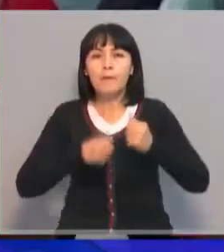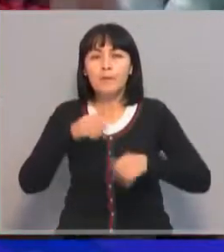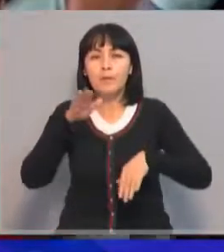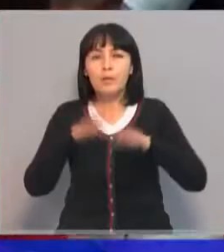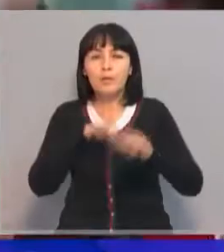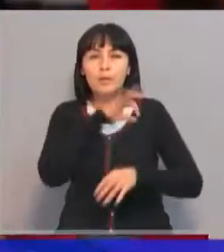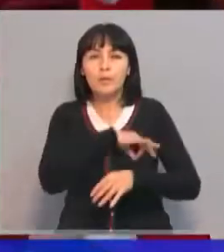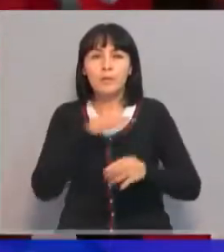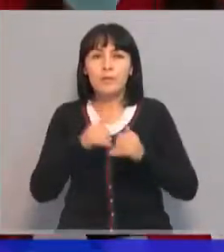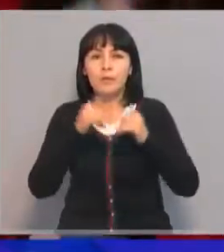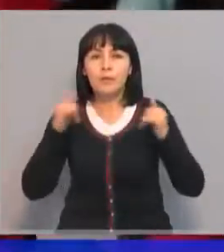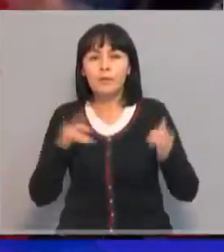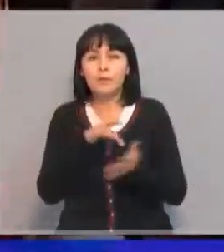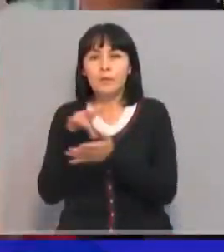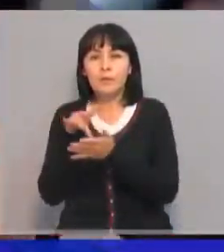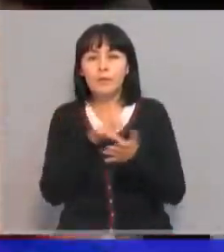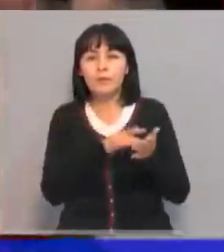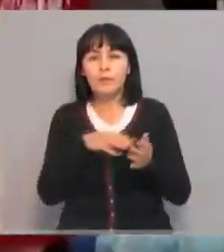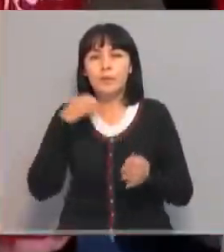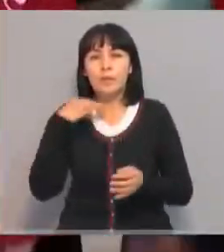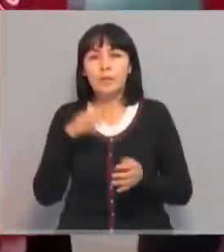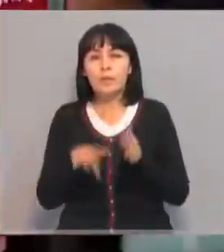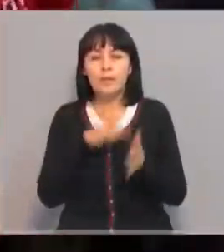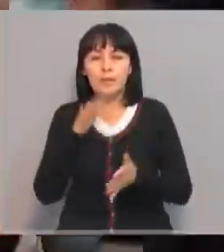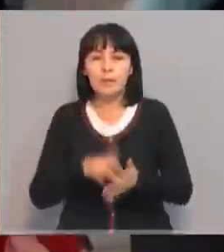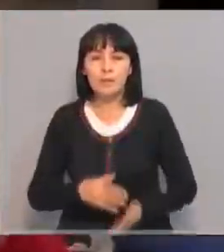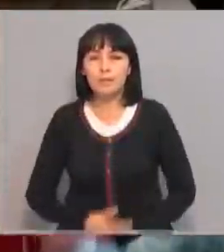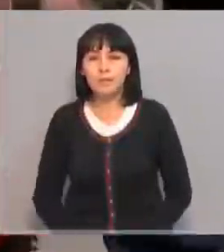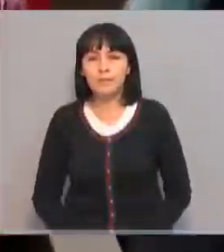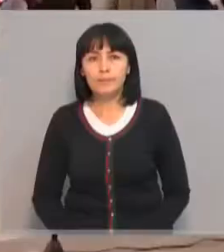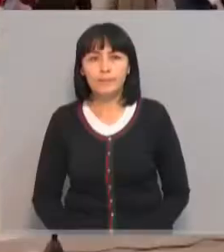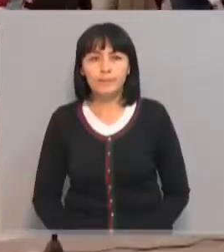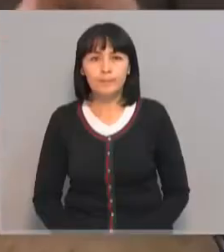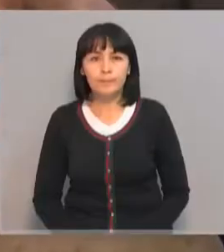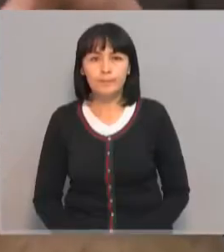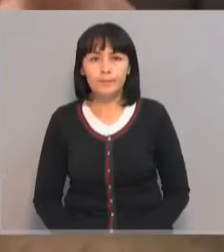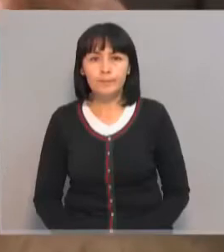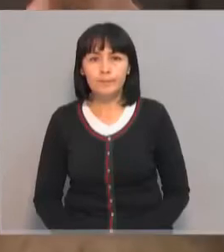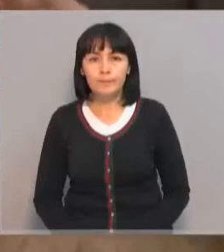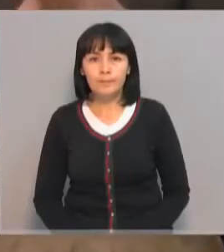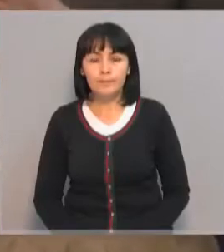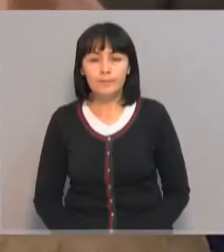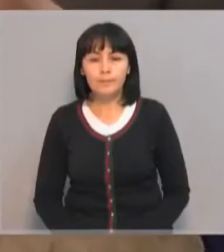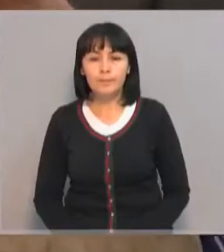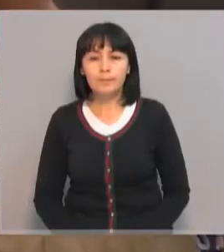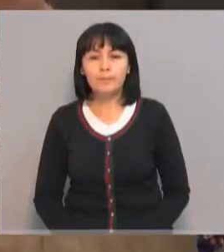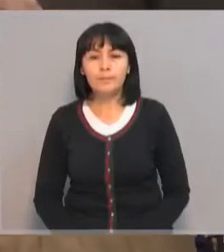большой вклад в рост туристического потенциала Туркестана. Аружан Жиренбаева, Динар Мусаева, Гульмаржан Молдадос. Новости.